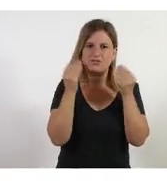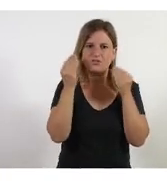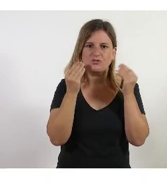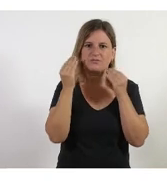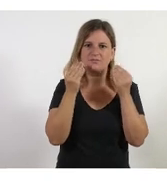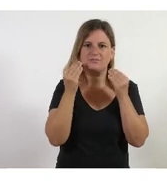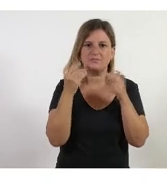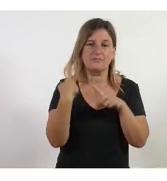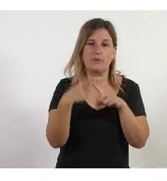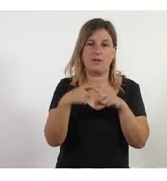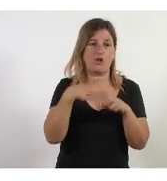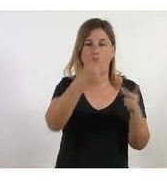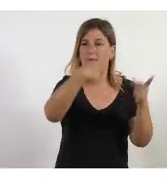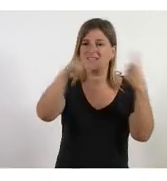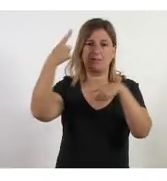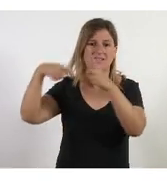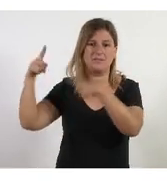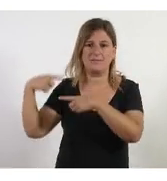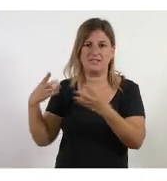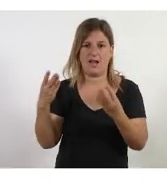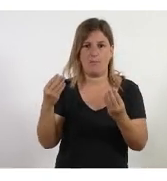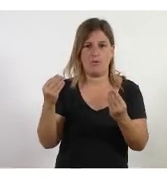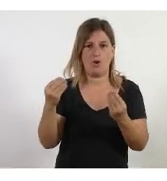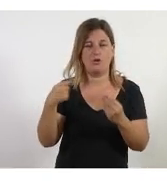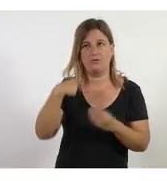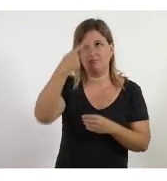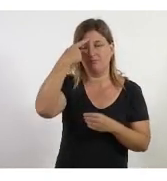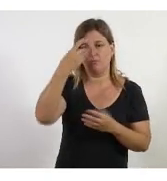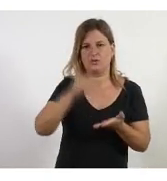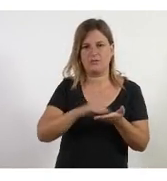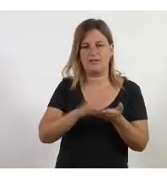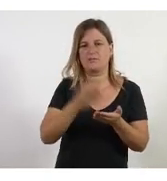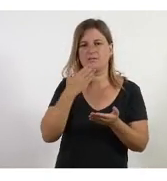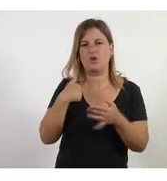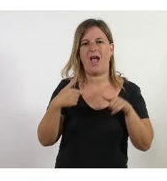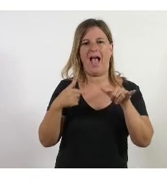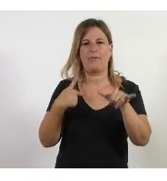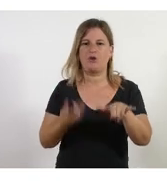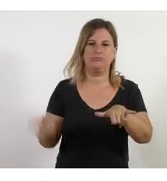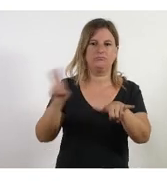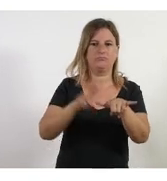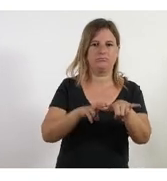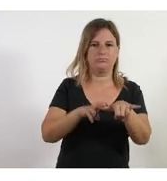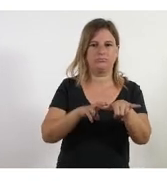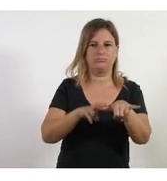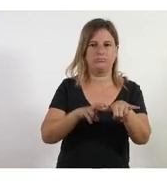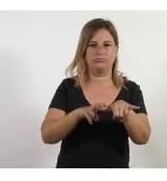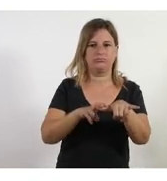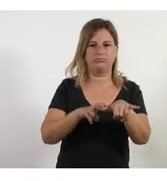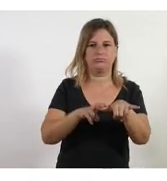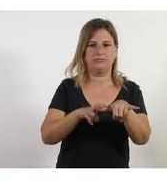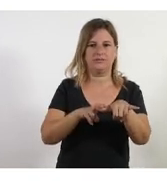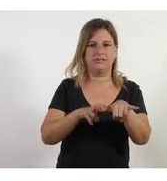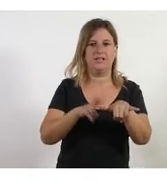com que m'ha tocat tant viatjar, és una imatge que em ve recurrentment, no? Quan tu puges en un avió i hi ha descompressió, el que et